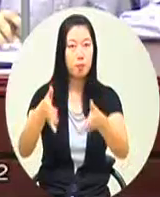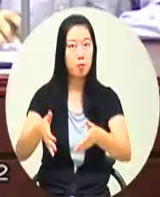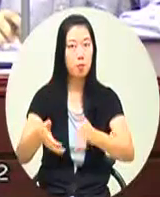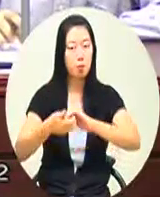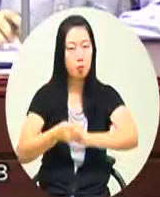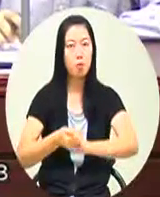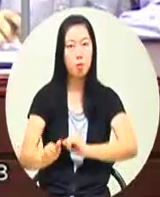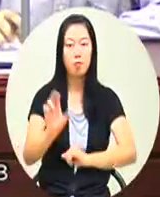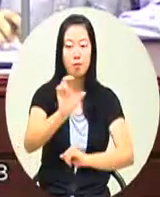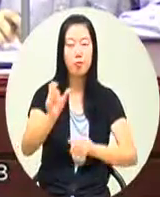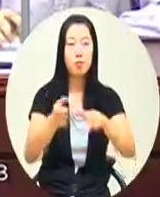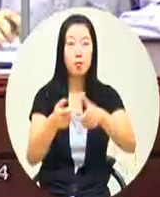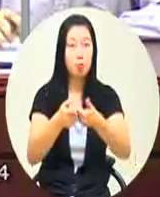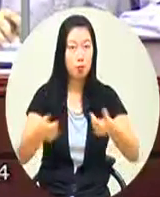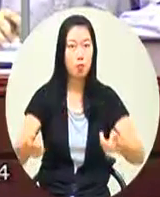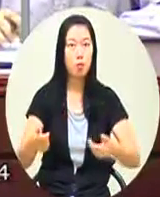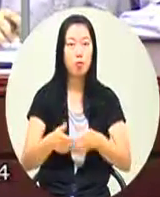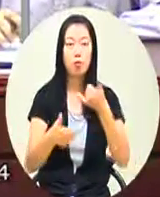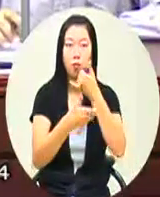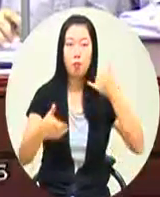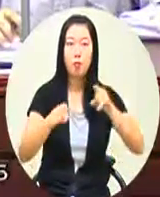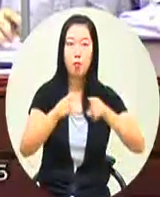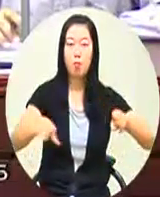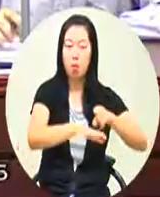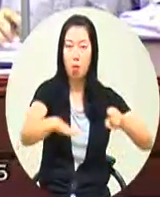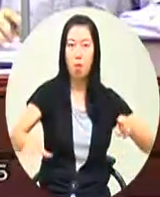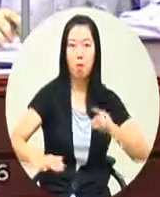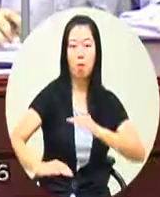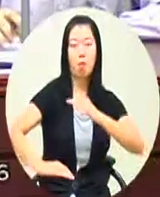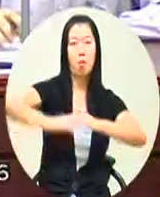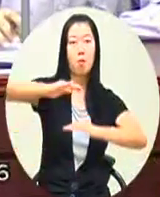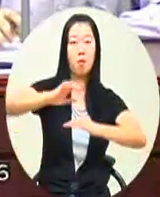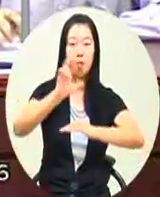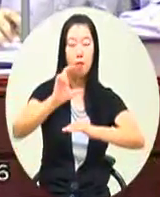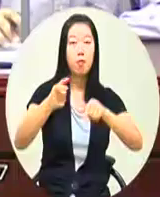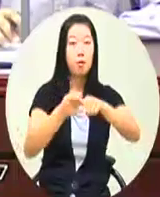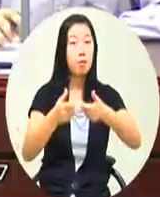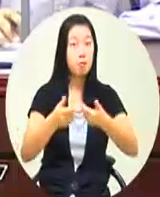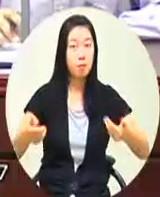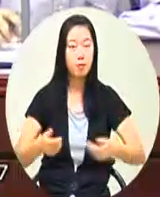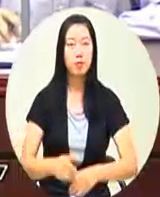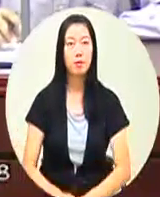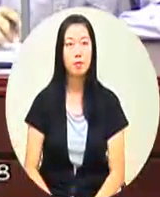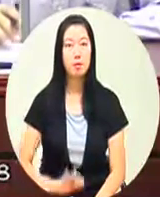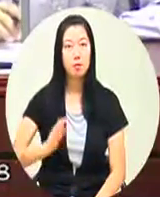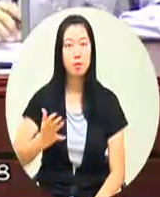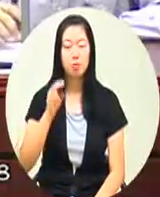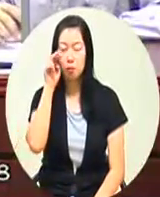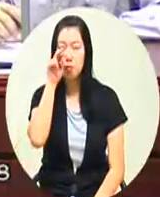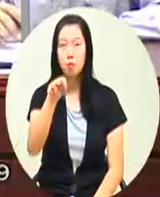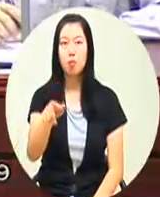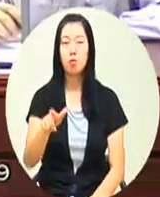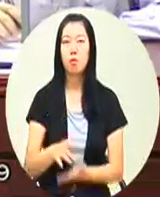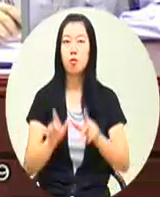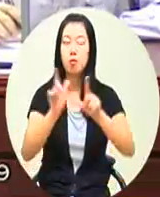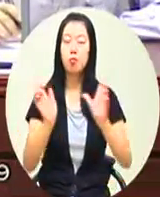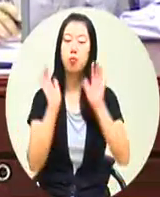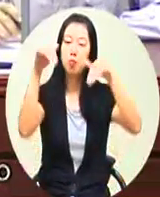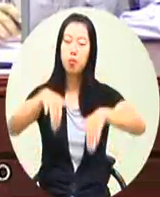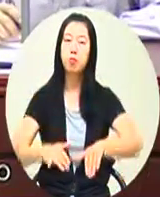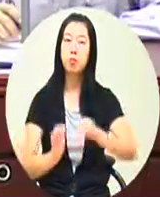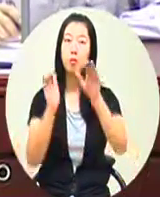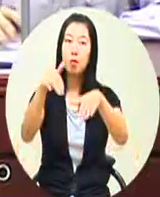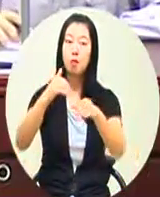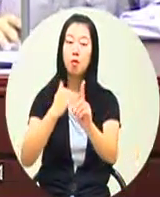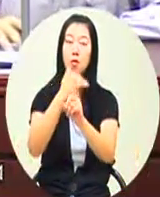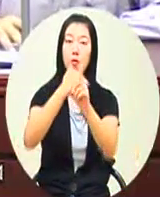七十公分。高于海平面七十公分，它的一个设计标准值。但是我们有观测到目前的一些大潮的高度